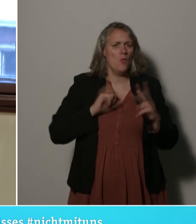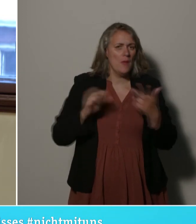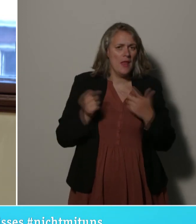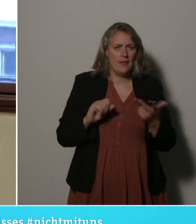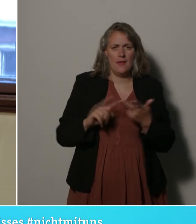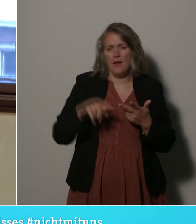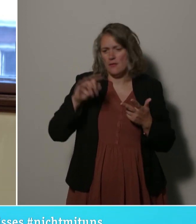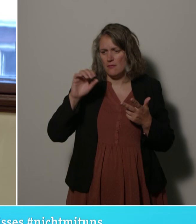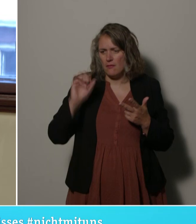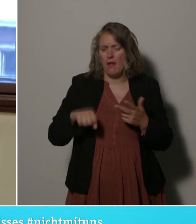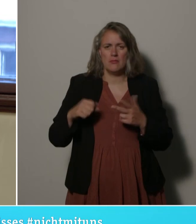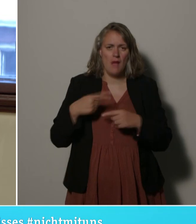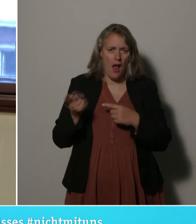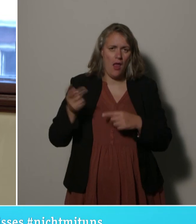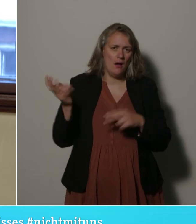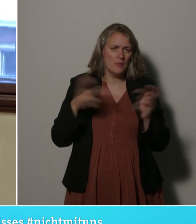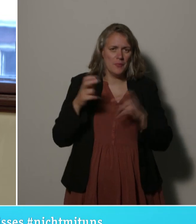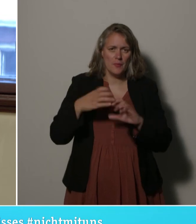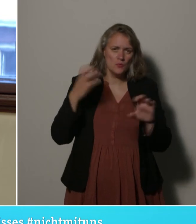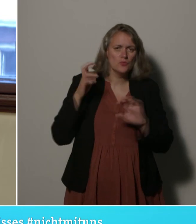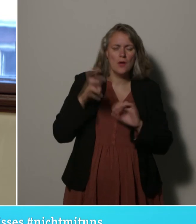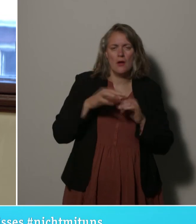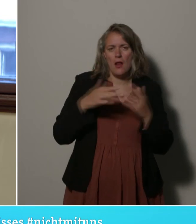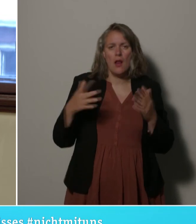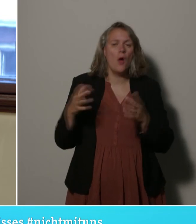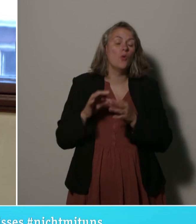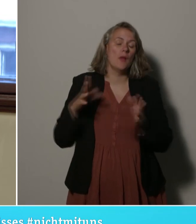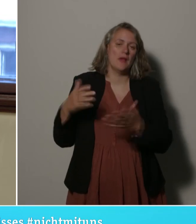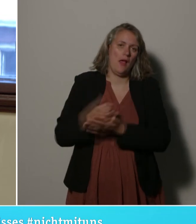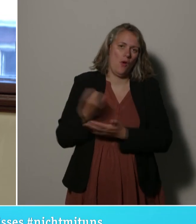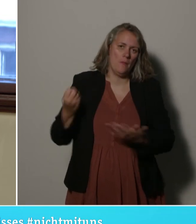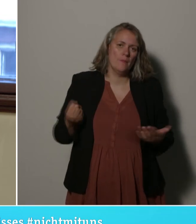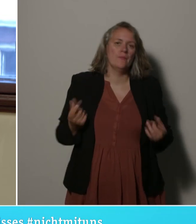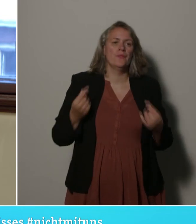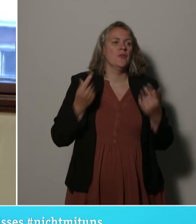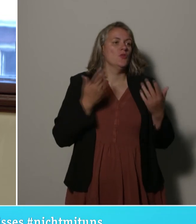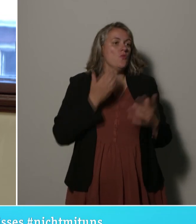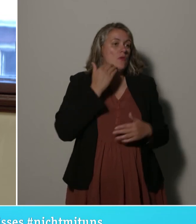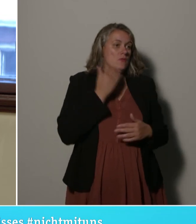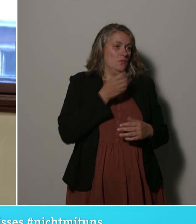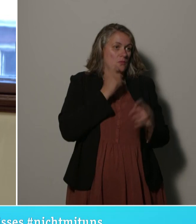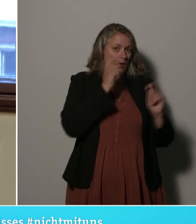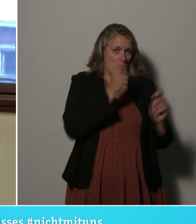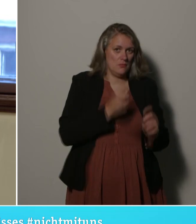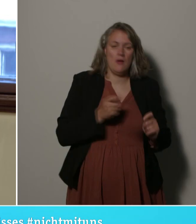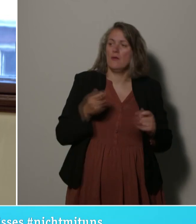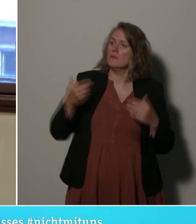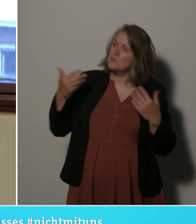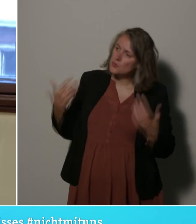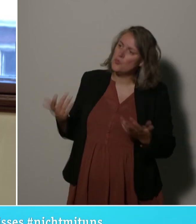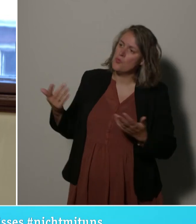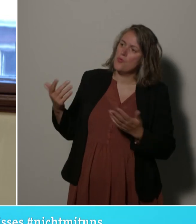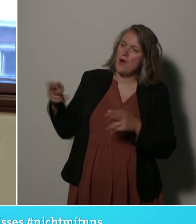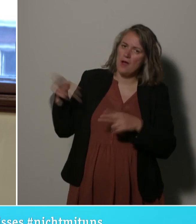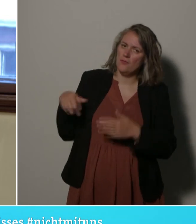vom Einkommen. Die Antwort der Stadtverwaltung auf den Einwohnerantrag kann daher nur als unzureichend eingeschätzt